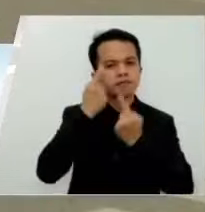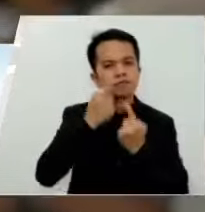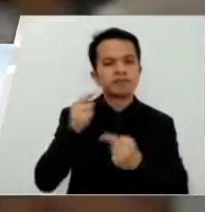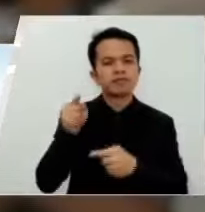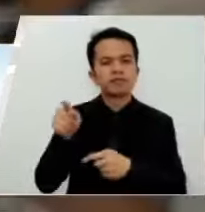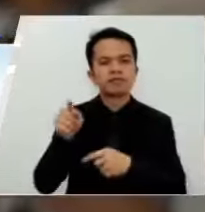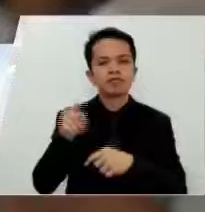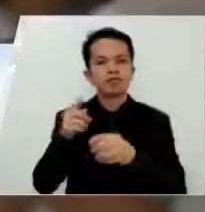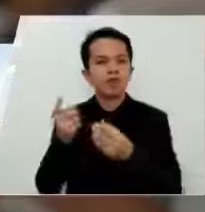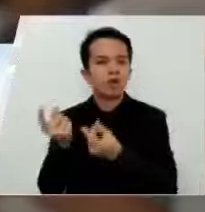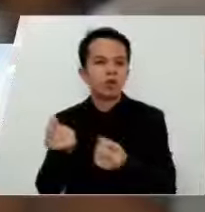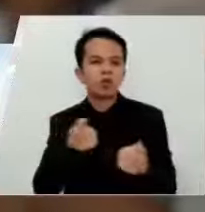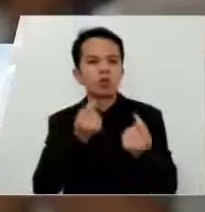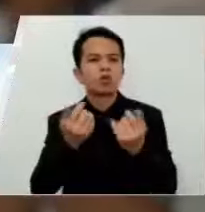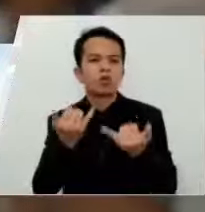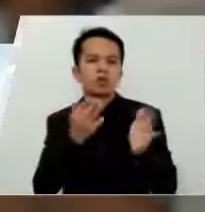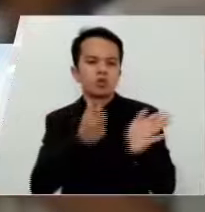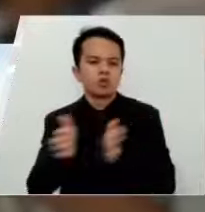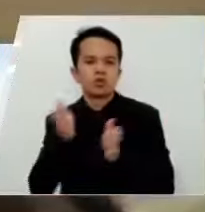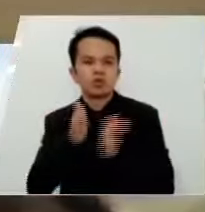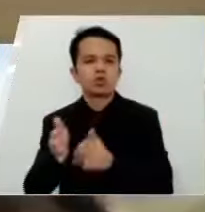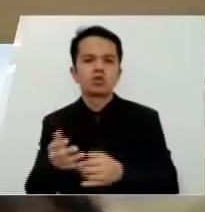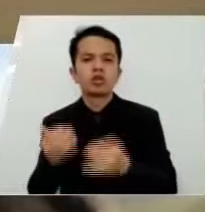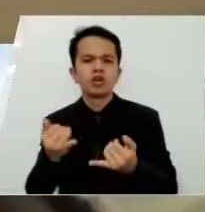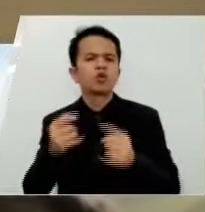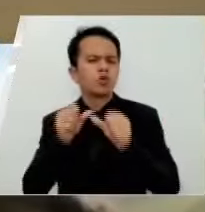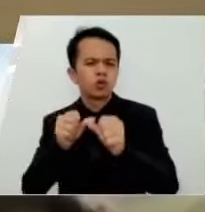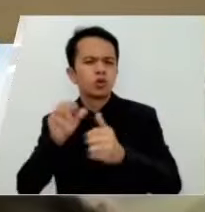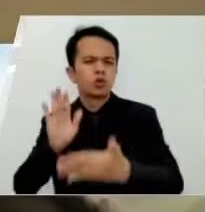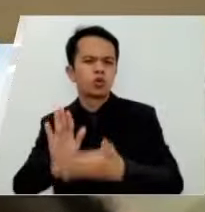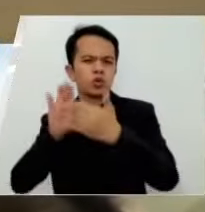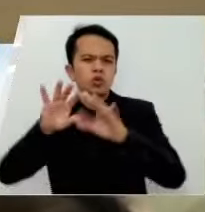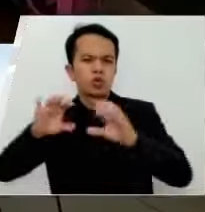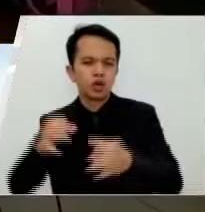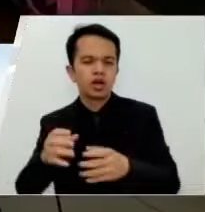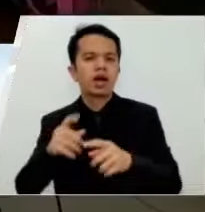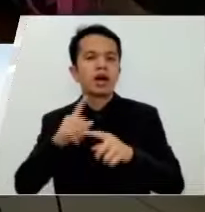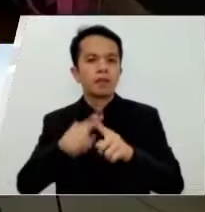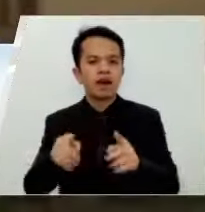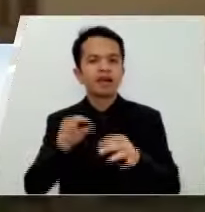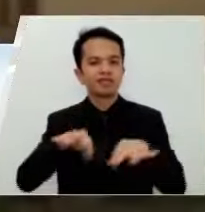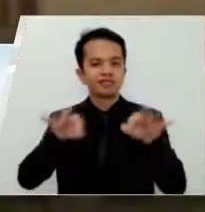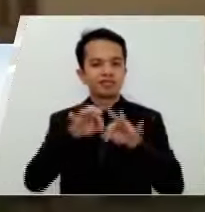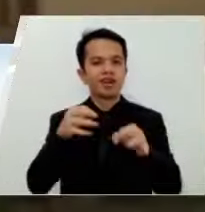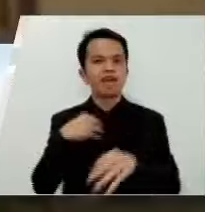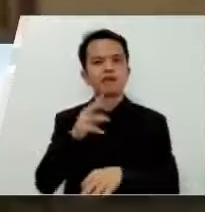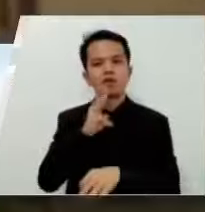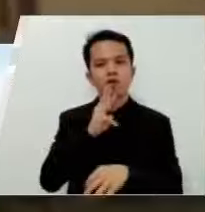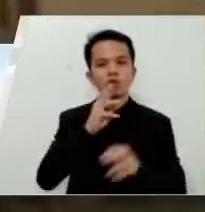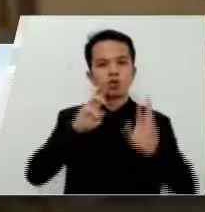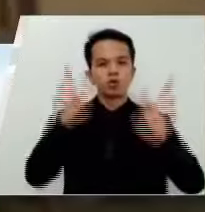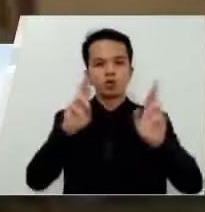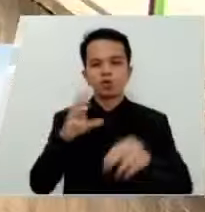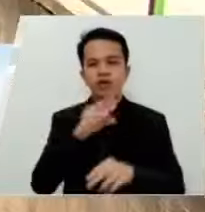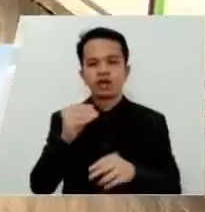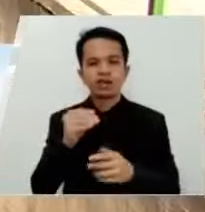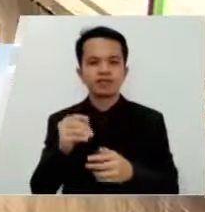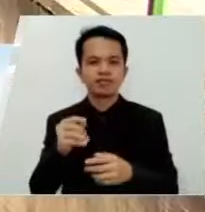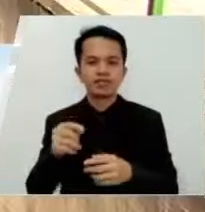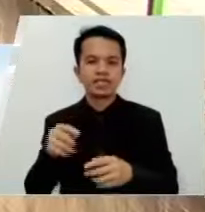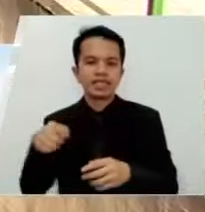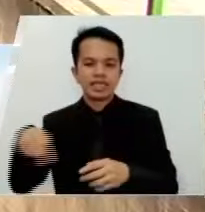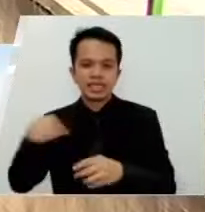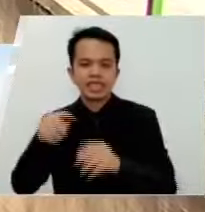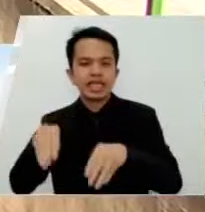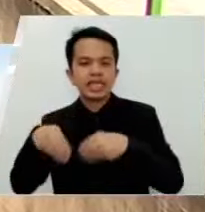gawin. Tuloy ang face-to-face classes doon kaya tinitiyak nilang may sapat na tubig ang mga bata at di ganong naiinitan.